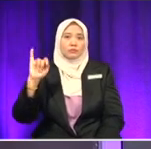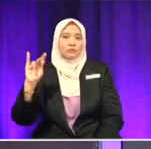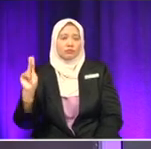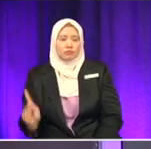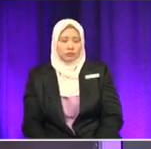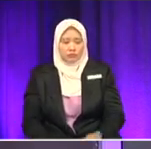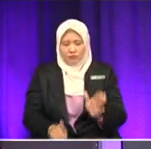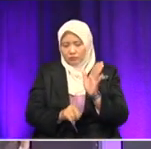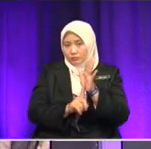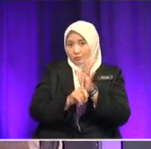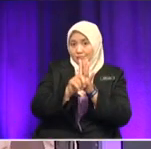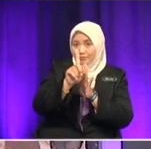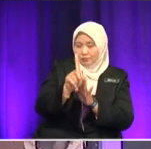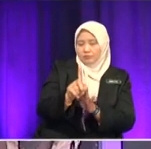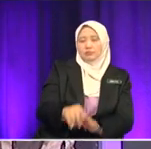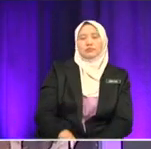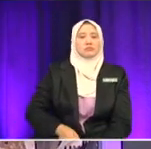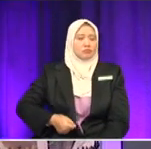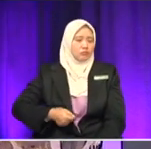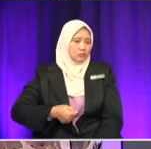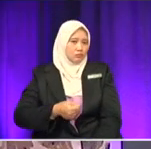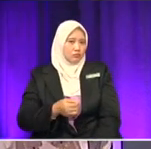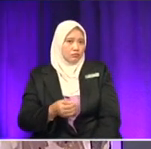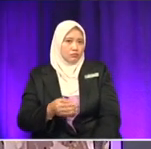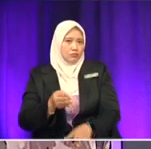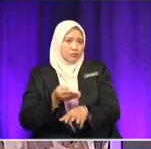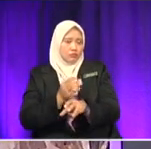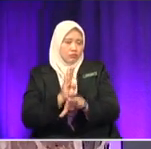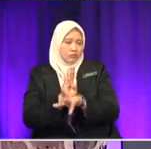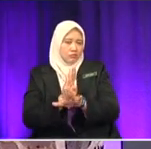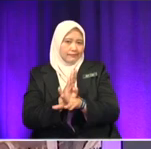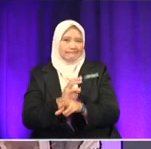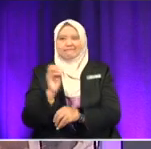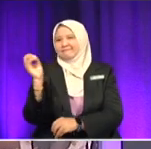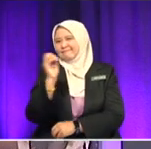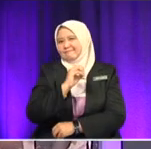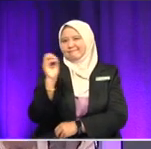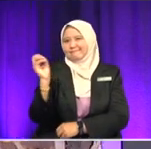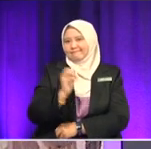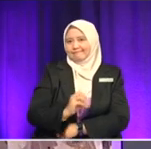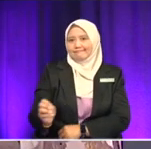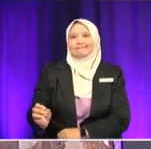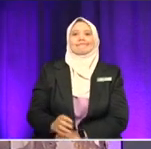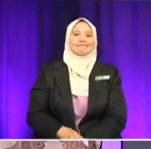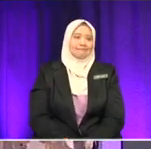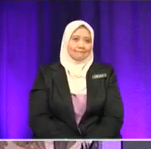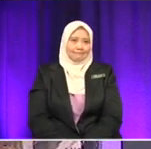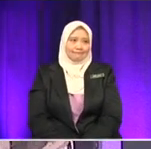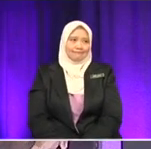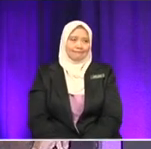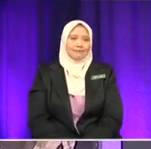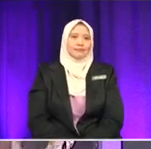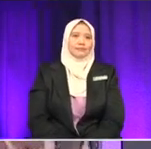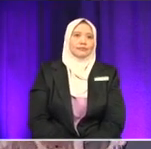antibiotik berkepekatan tinggi supaya ia mampu membunuh ataupun merencatkan pertumbuhan bakteria.